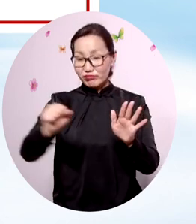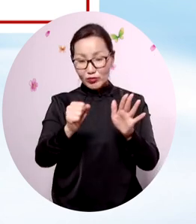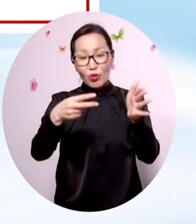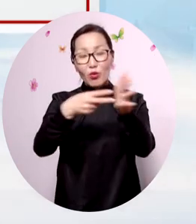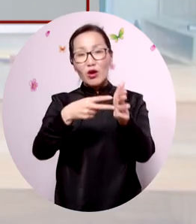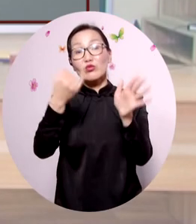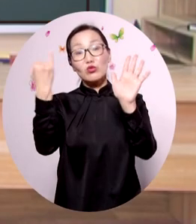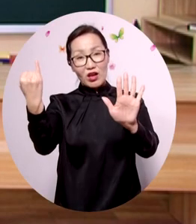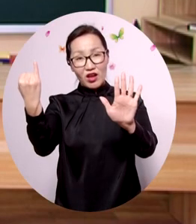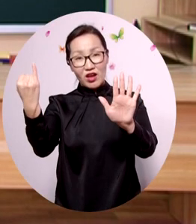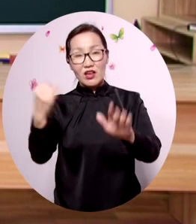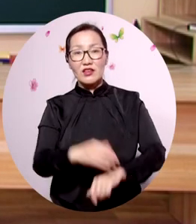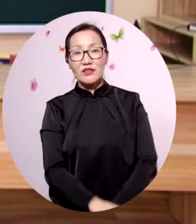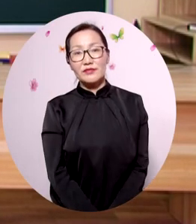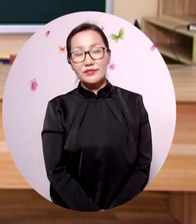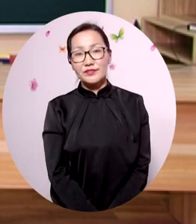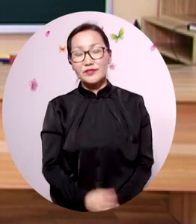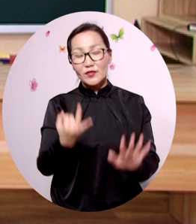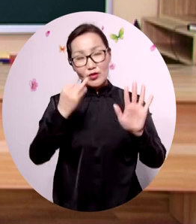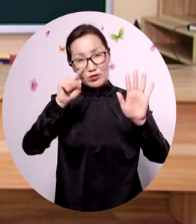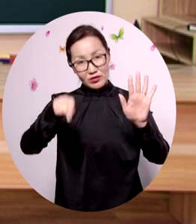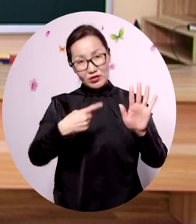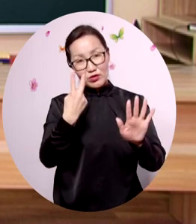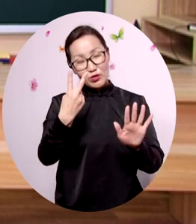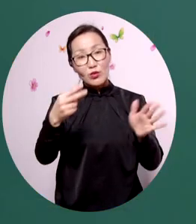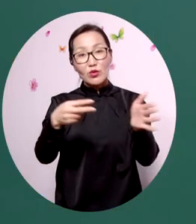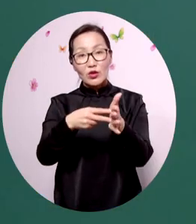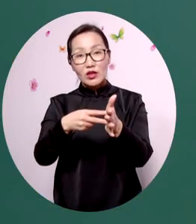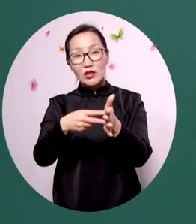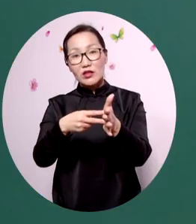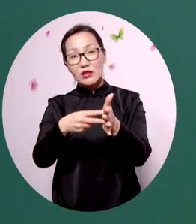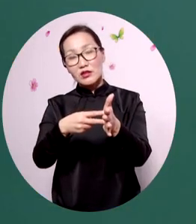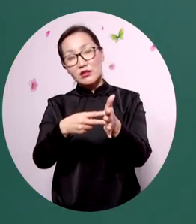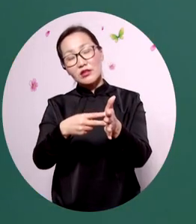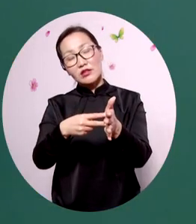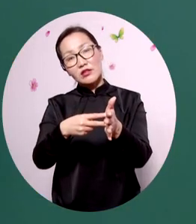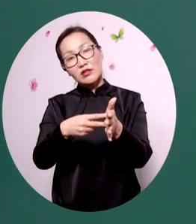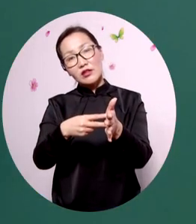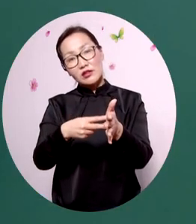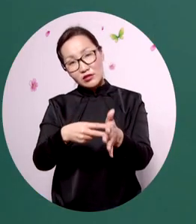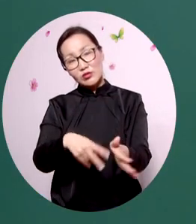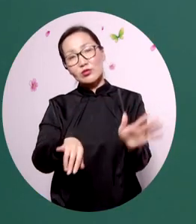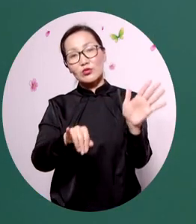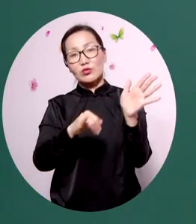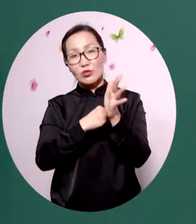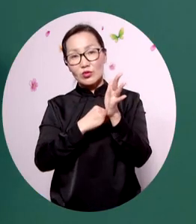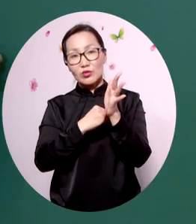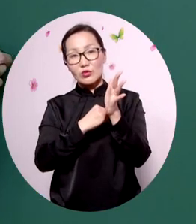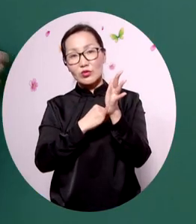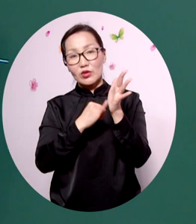6 тувая. 7 бүхэл 12 см-ийг